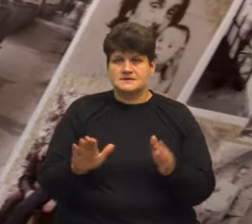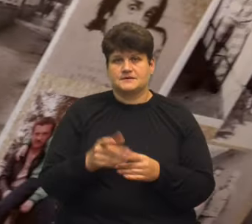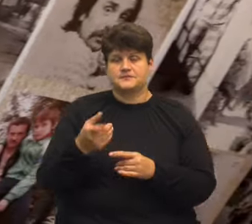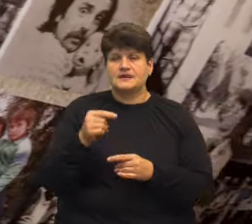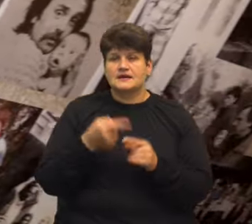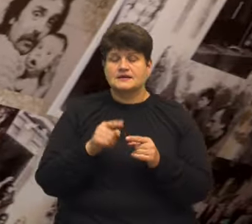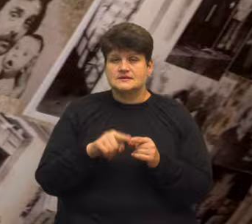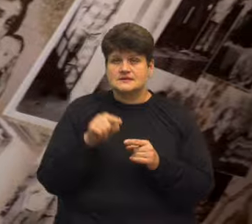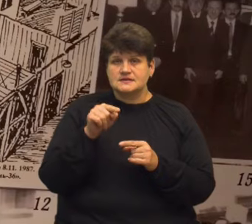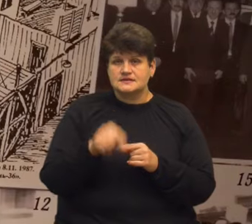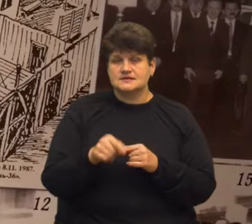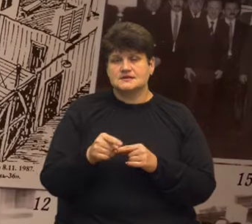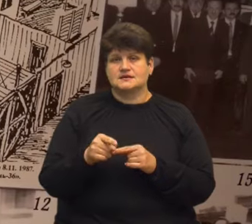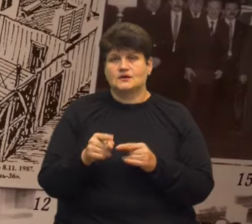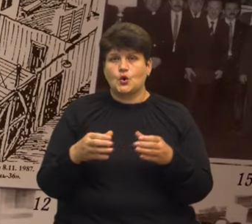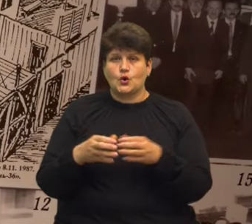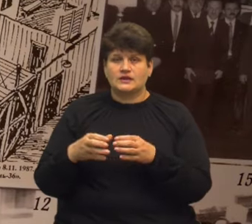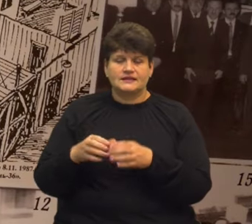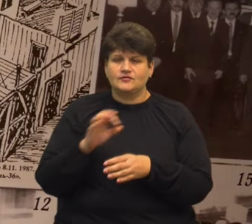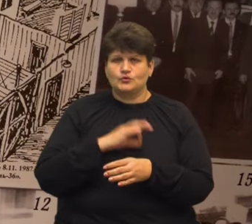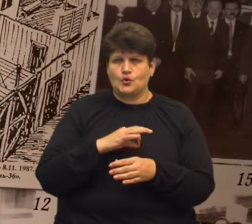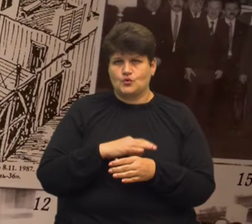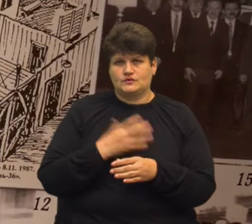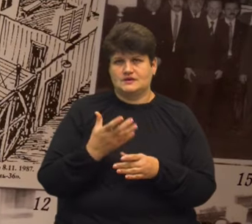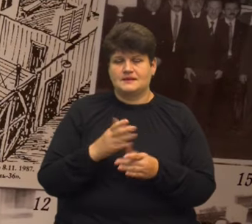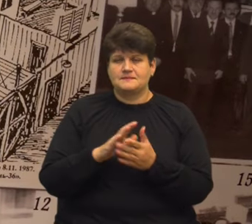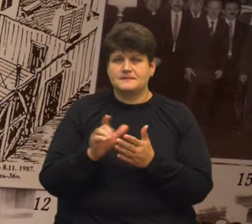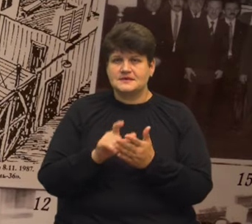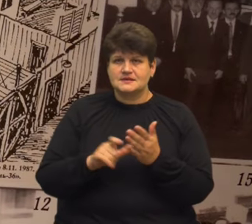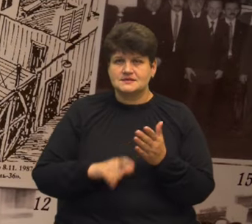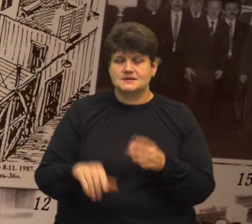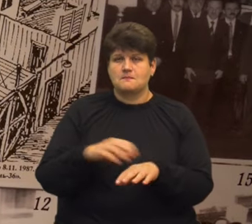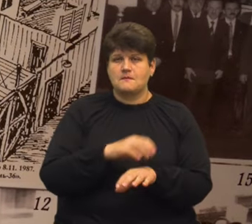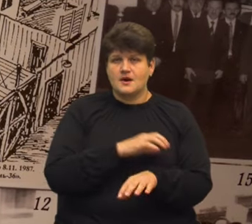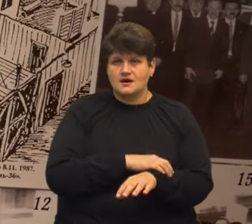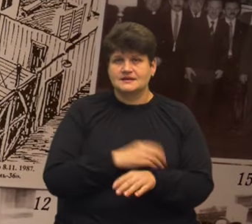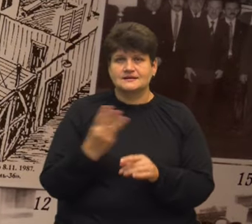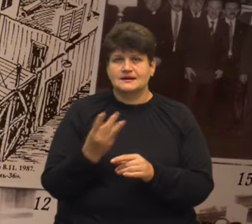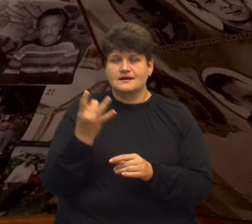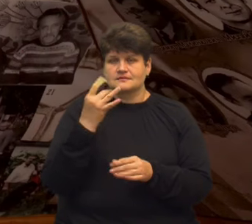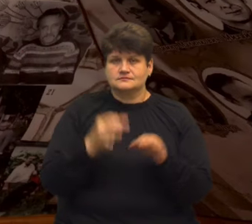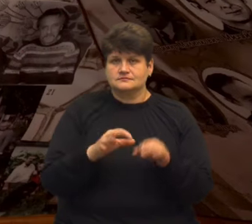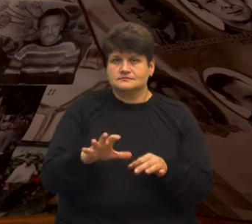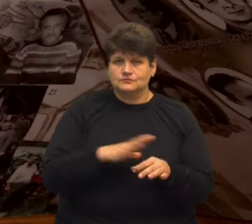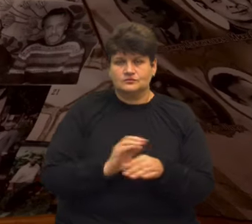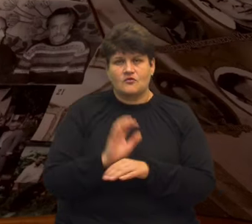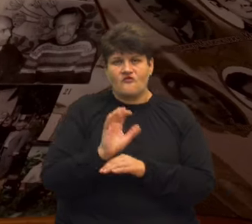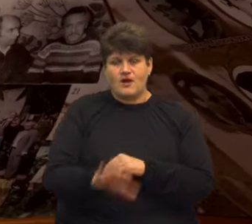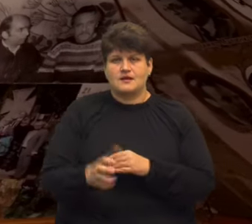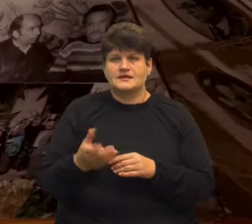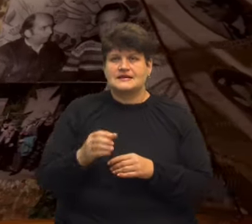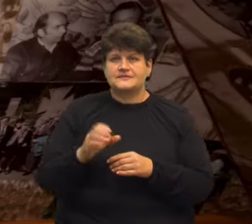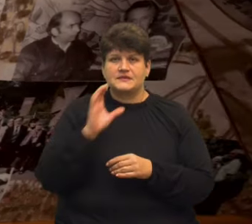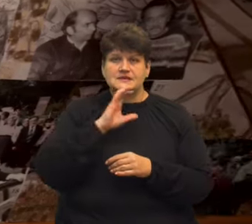пісенники, які друкувала партія. Тричі дисидента засуджували і відправляли у заслання. У 1970 році Миколу Горбаля